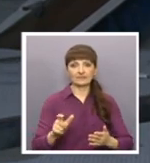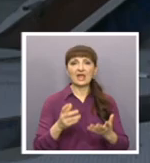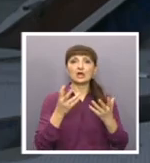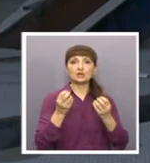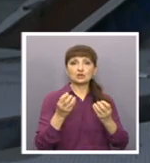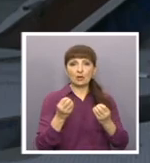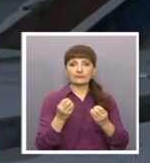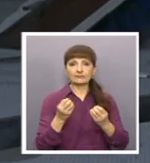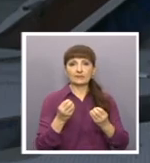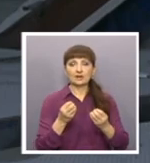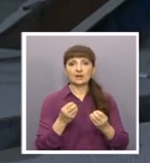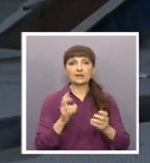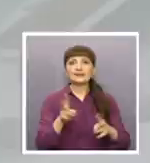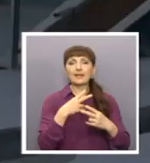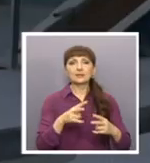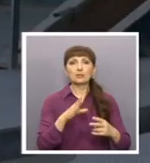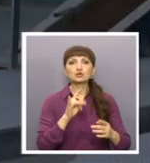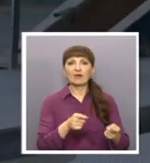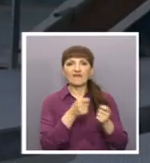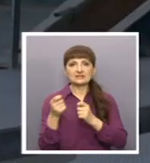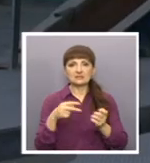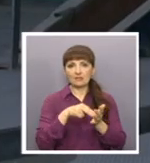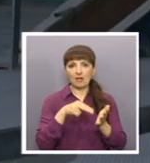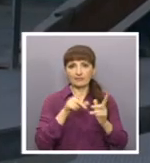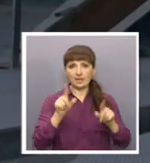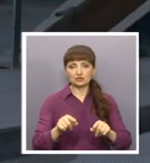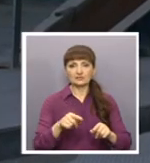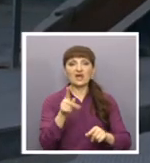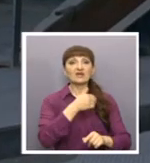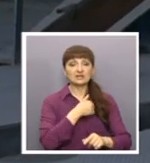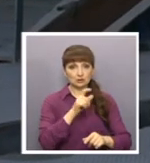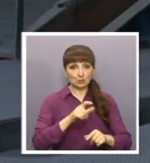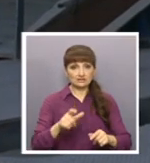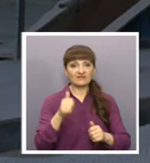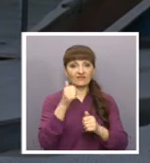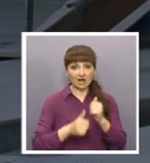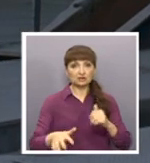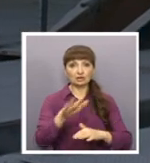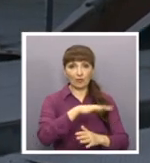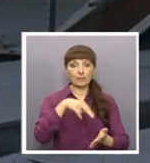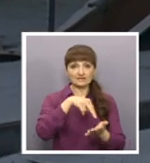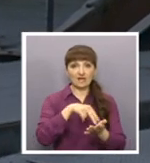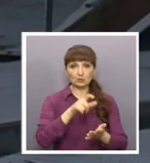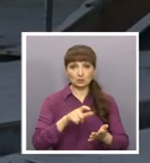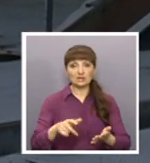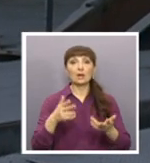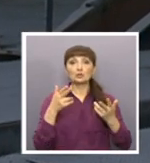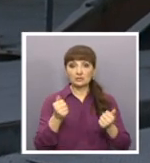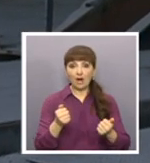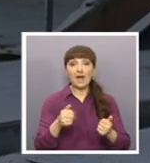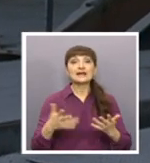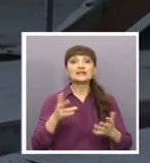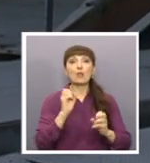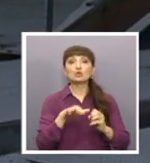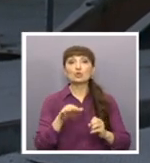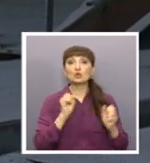снижаются тарифы, не надо будет возить мусор. То есть вы хотите поставить людей в каждый двор? Правильно? Ну, конечно. Там, где мусорная площадка,